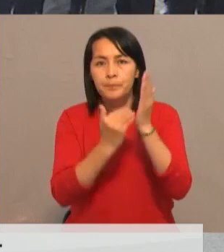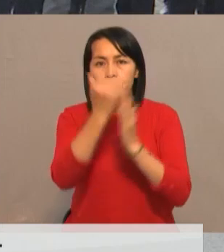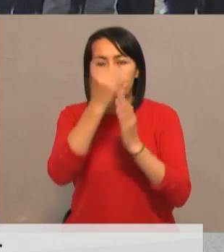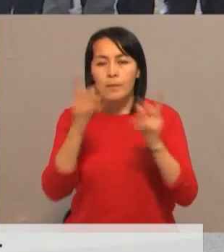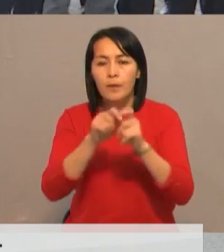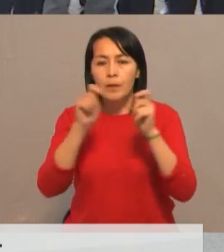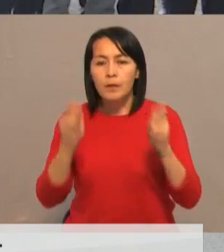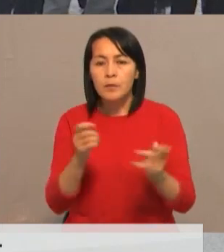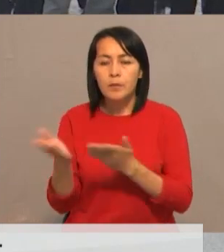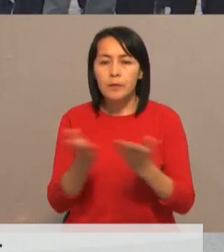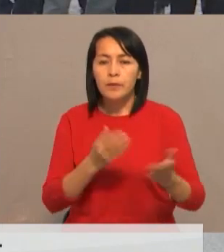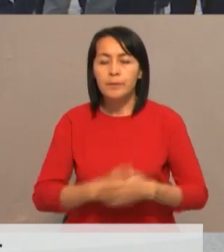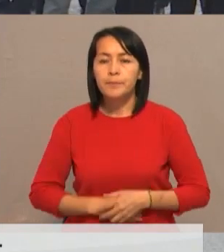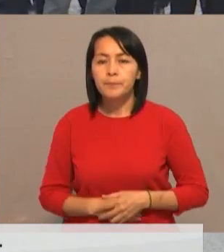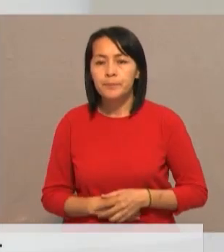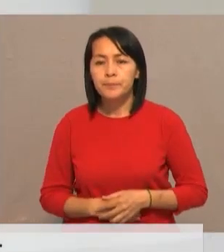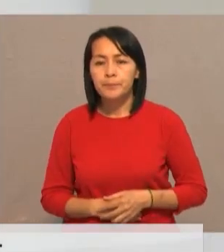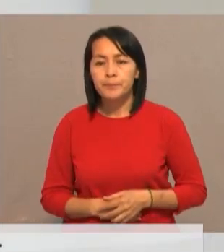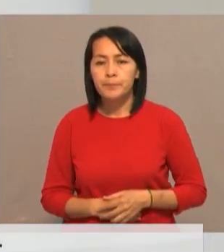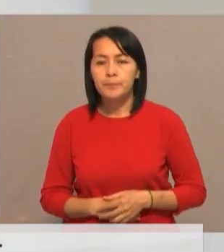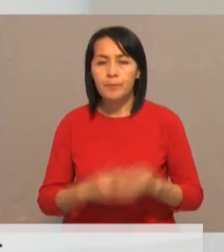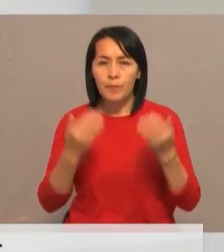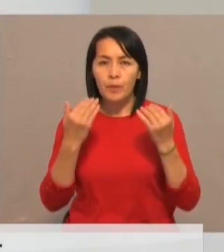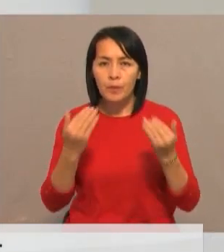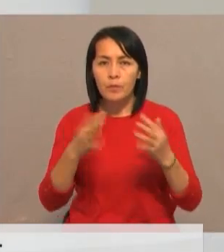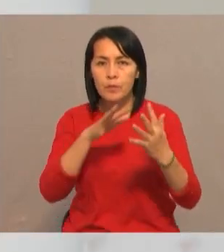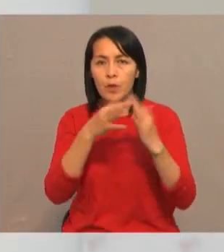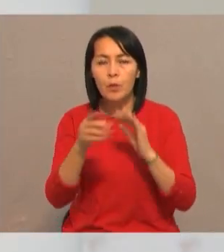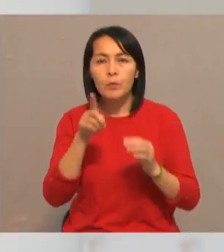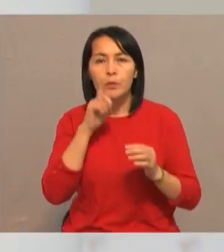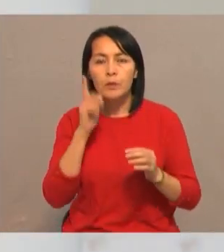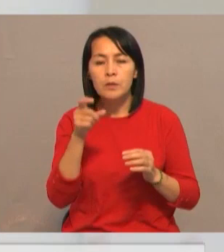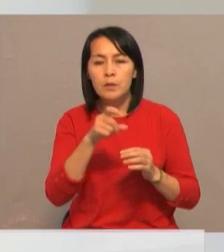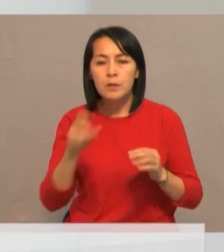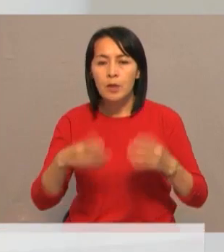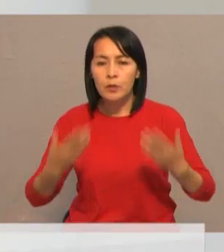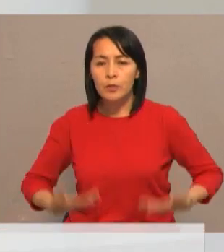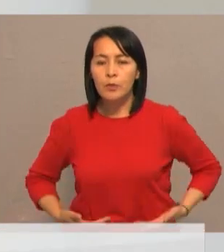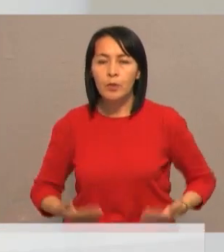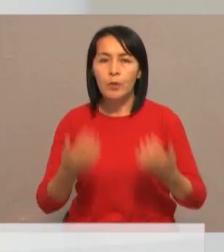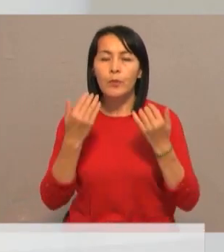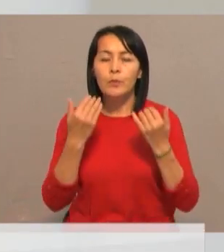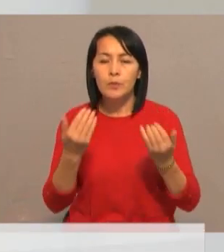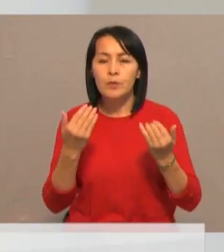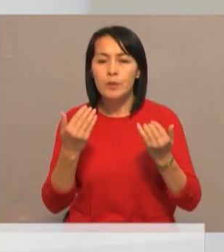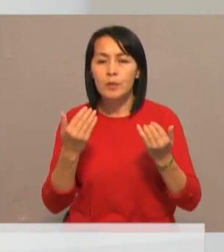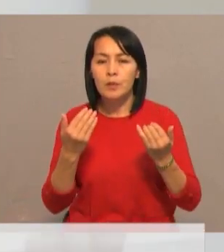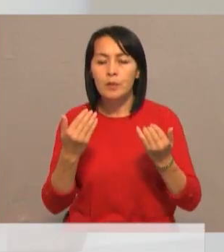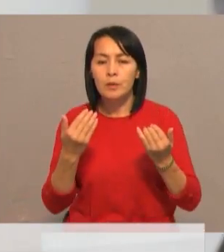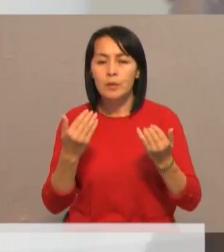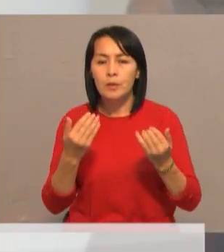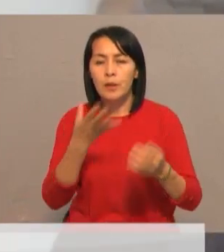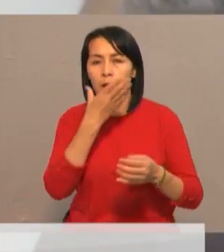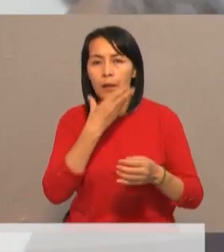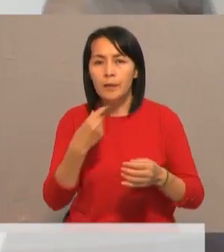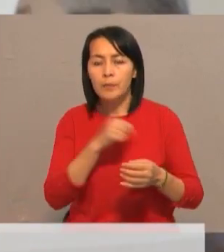лентасын қиюға жиналды. Осы ауылдың тұрғындары да және жастарымыз осы ауылға осы сыйлық ретінде осы